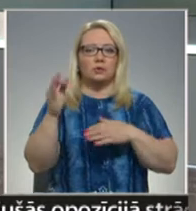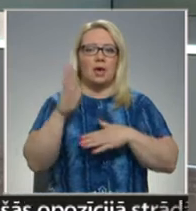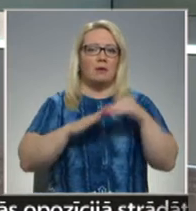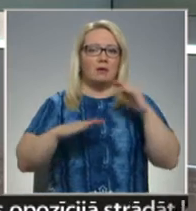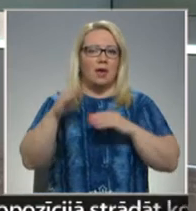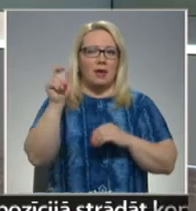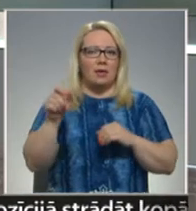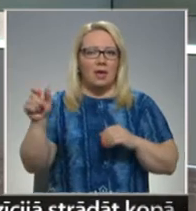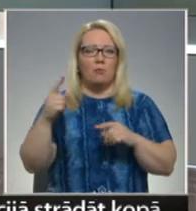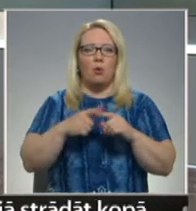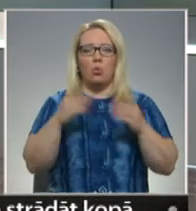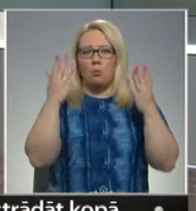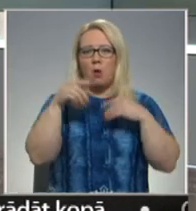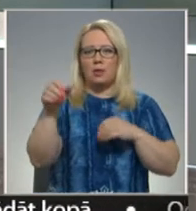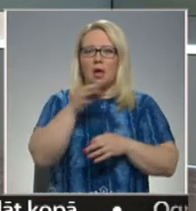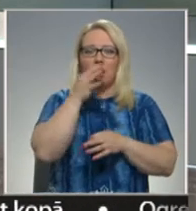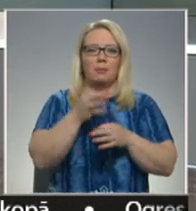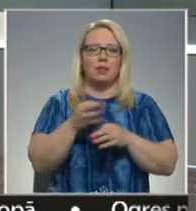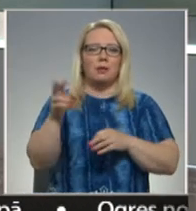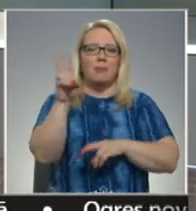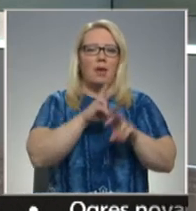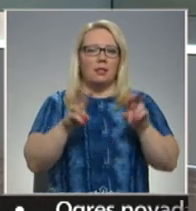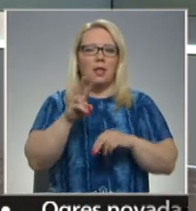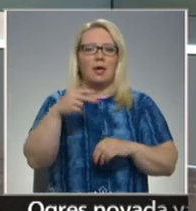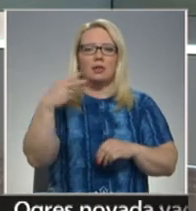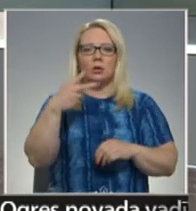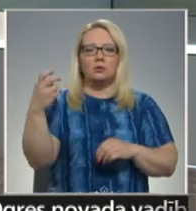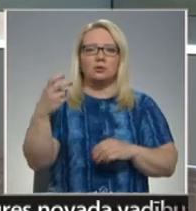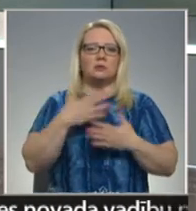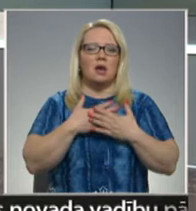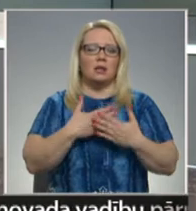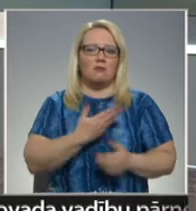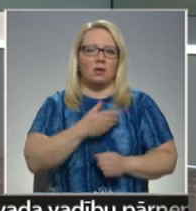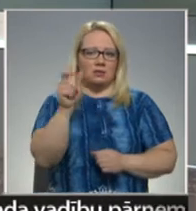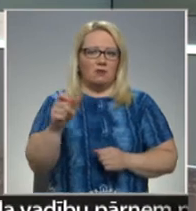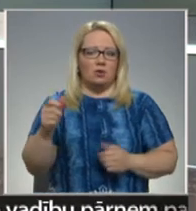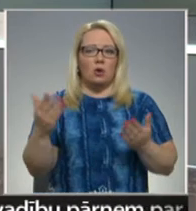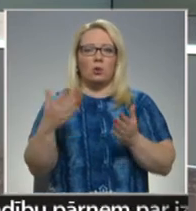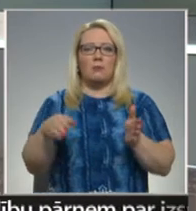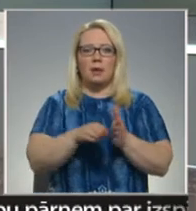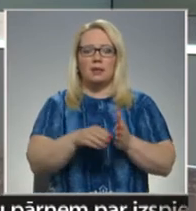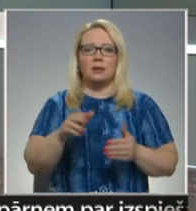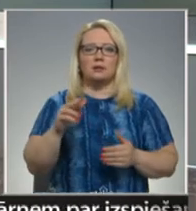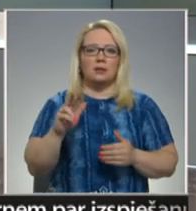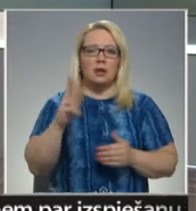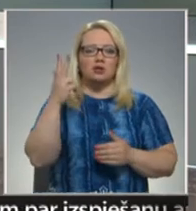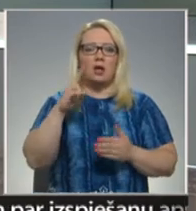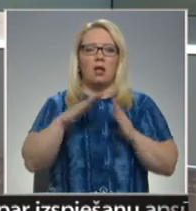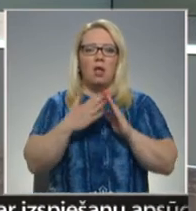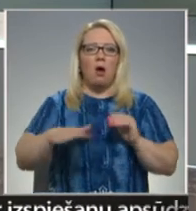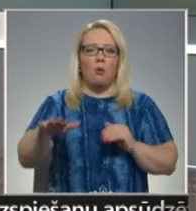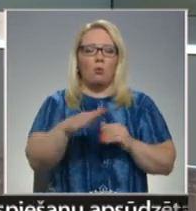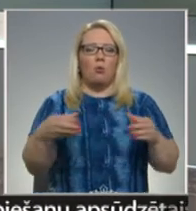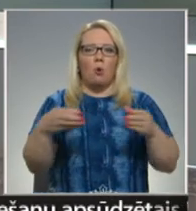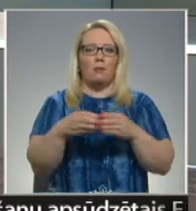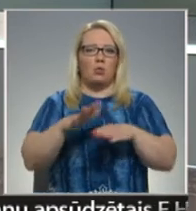ar ierēģiem un politiķiem atbildi meklē vairāk nekā 200 aktīvāko iedzīvotāju, kuri piedalās 3.